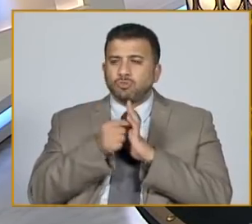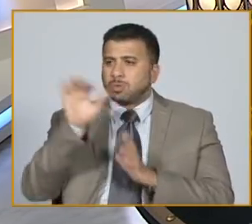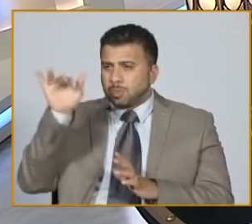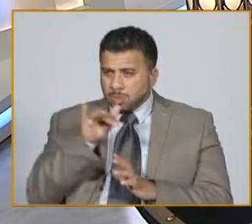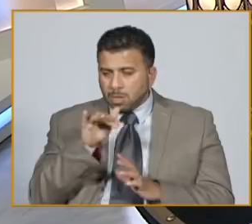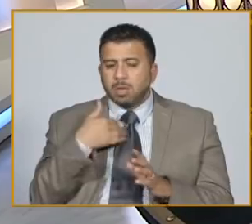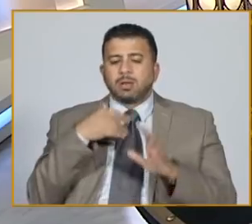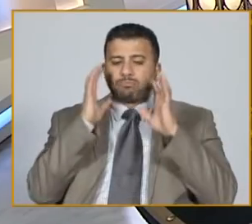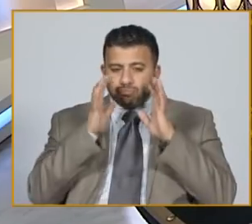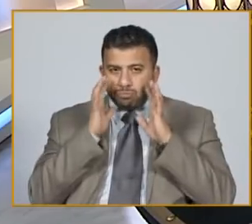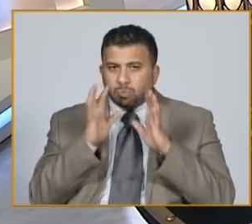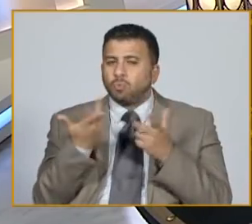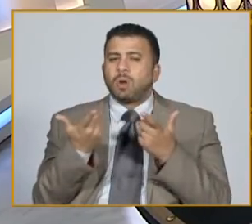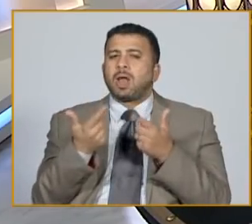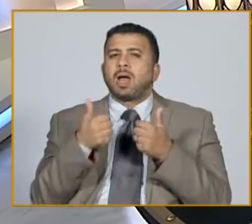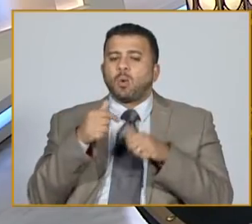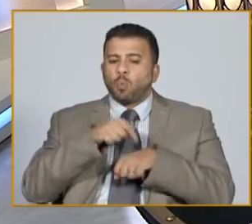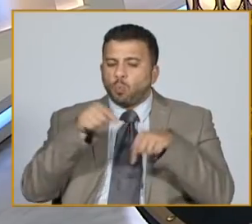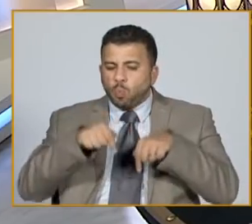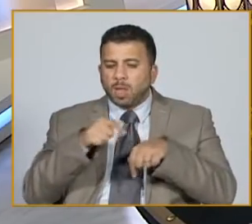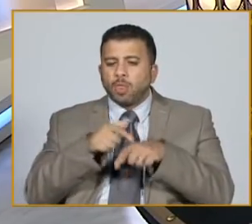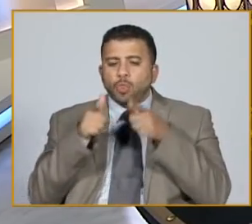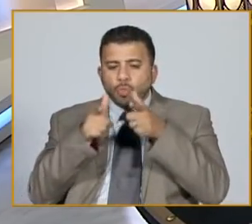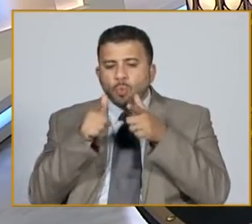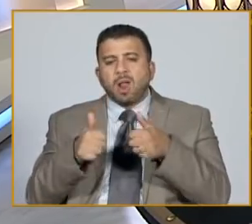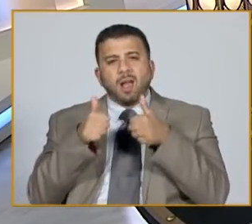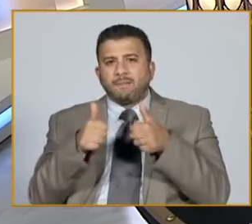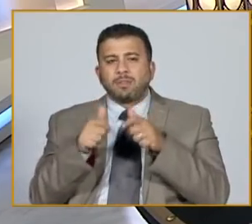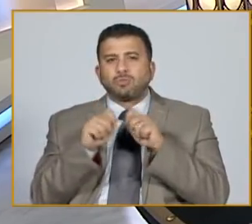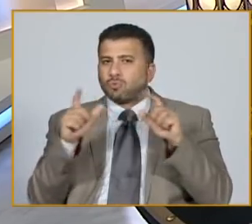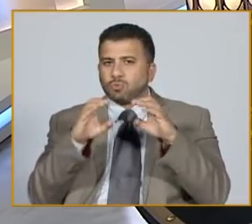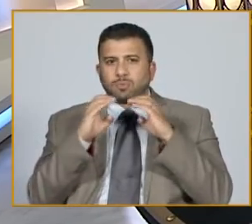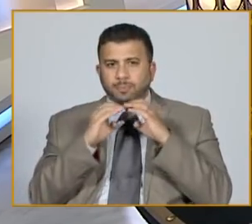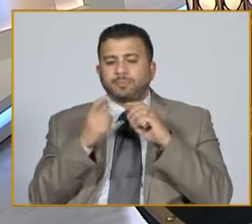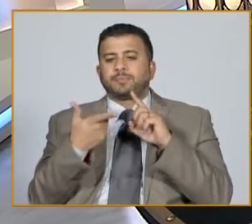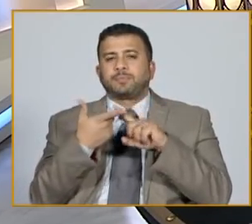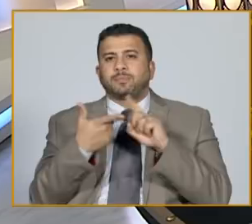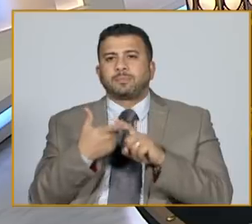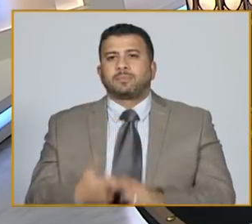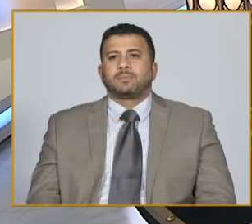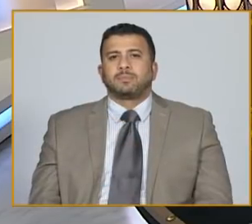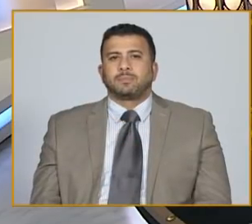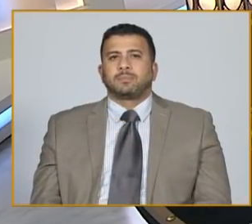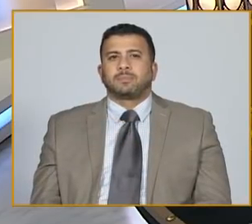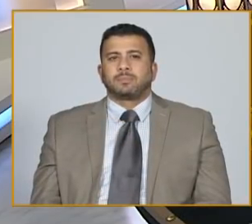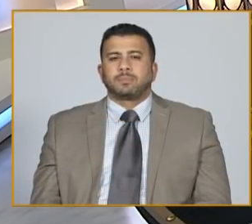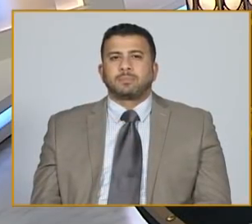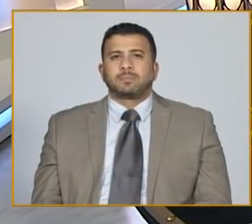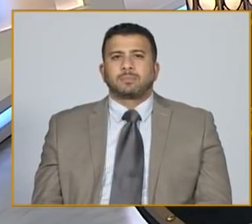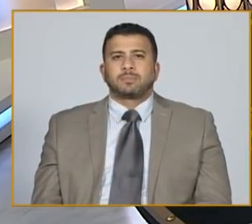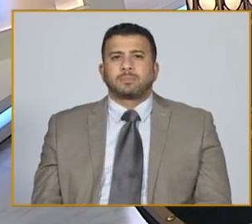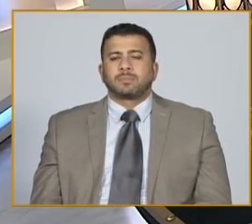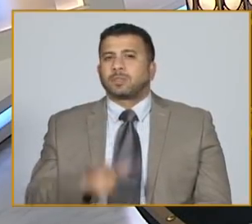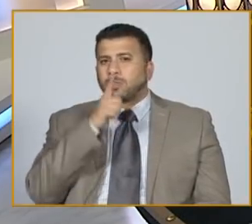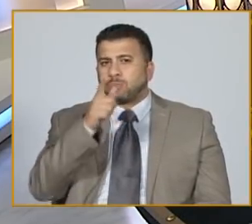بعد عندي سؤال ثاني. أها. لما أختم القرآن يعني لازم أقول الدعاء دعاء ختم